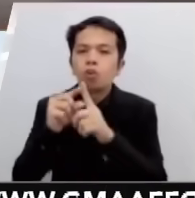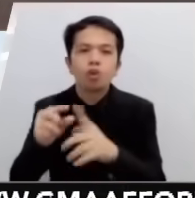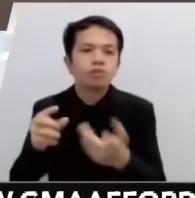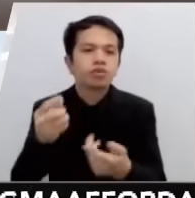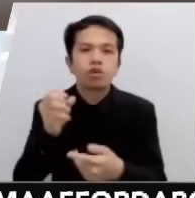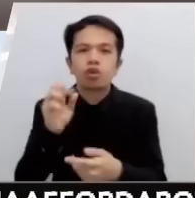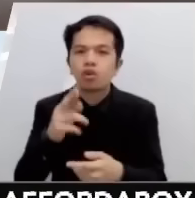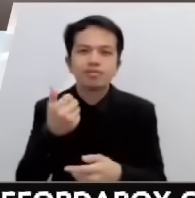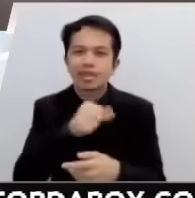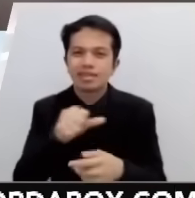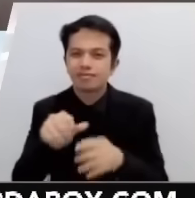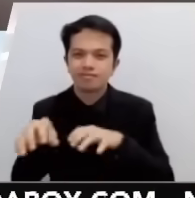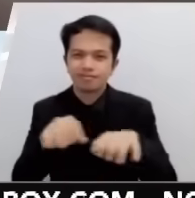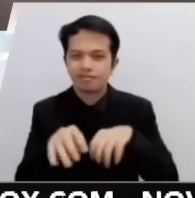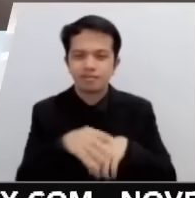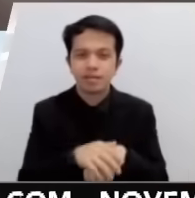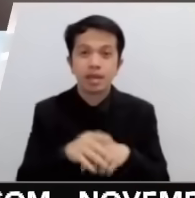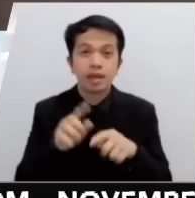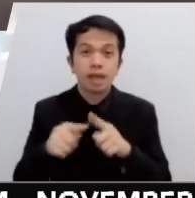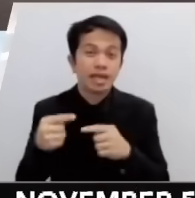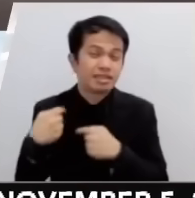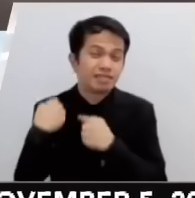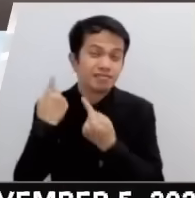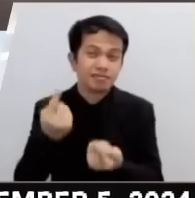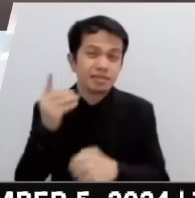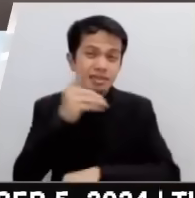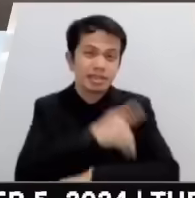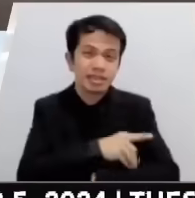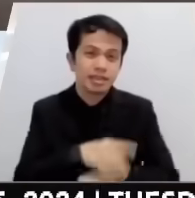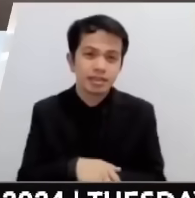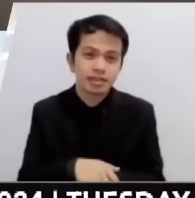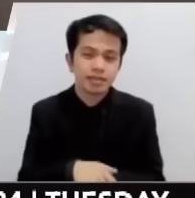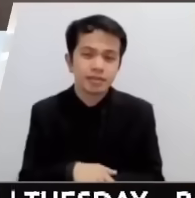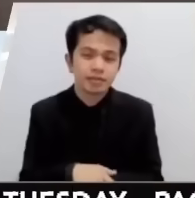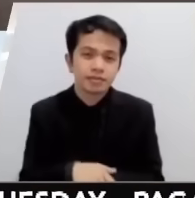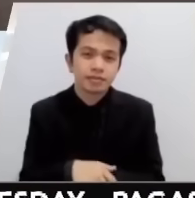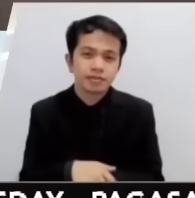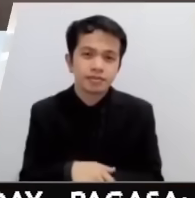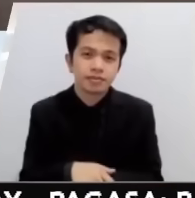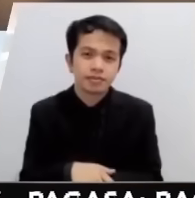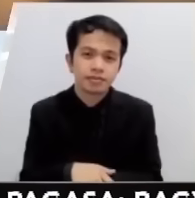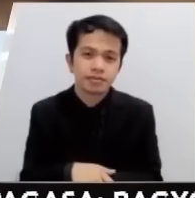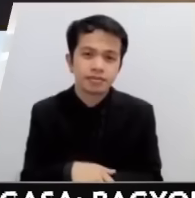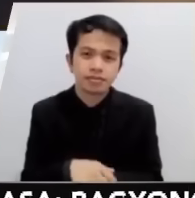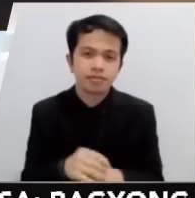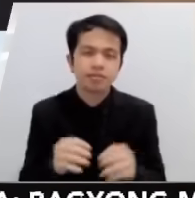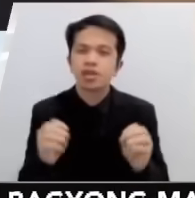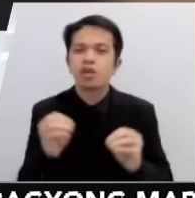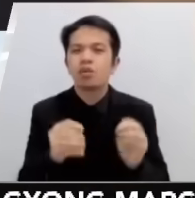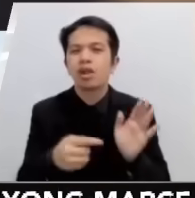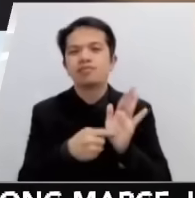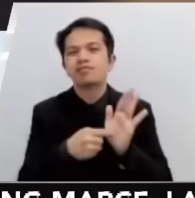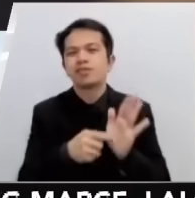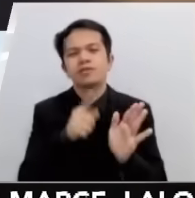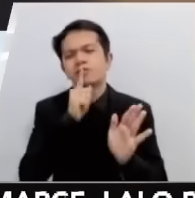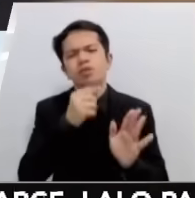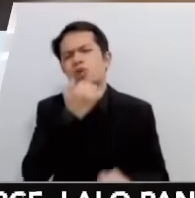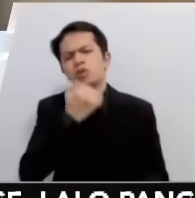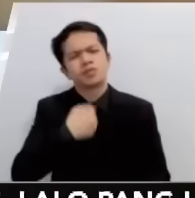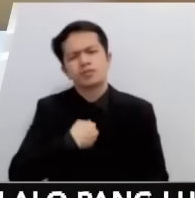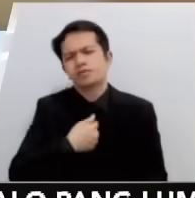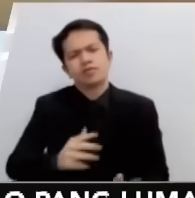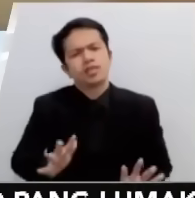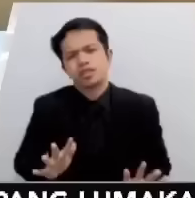pero at the end of the day ah k now Walang justification talaga Raffy na lang kahit